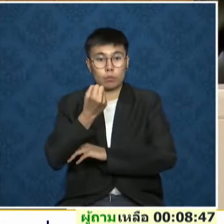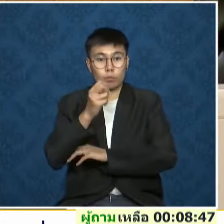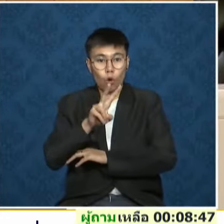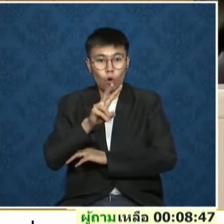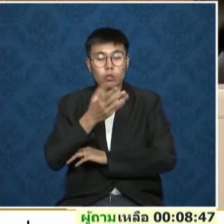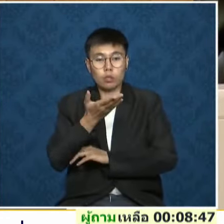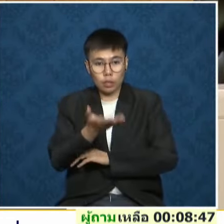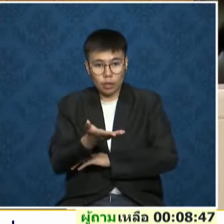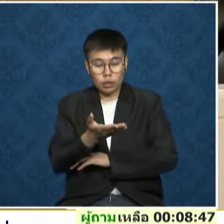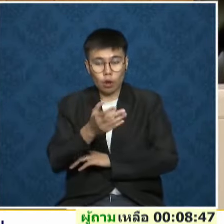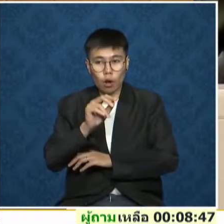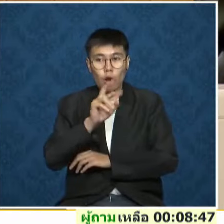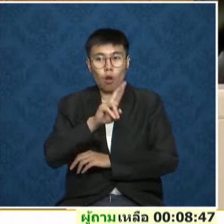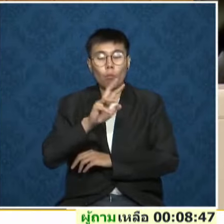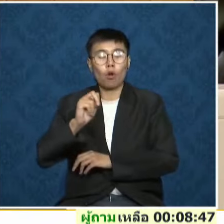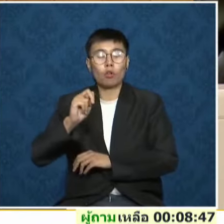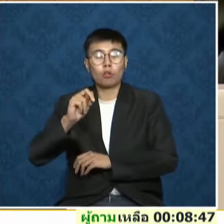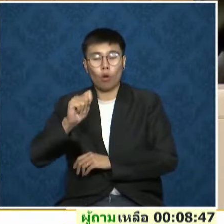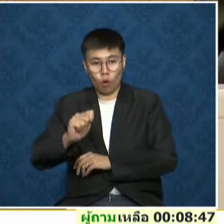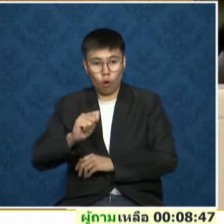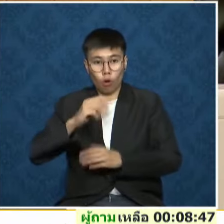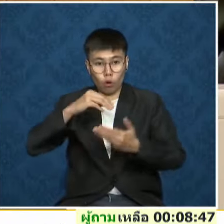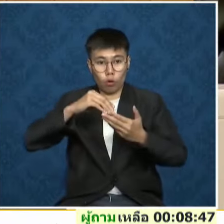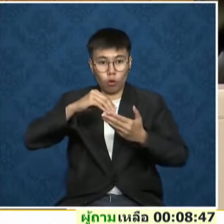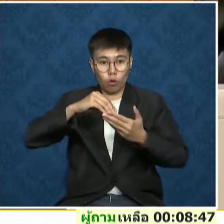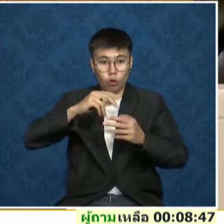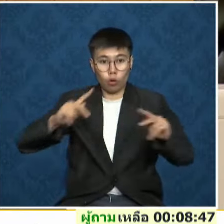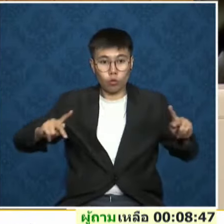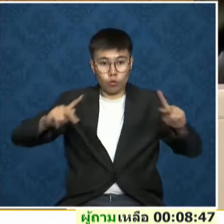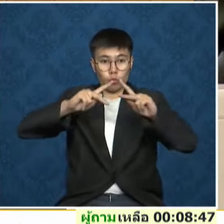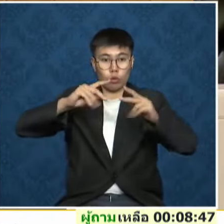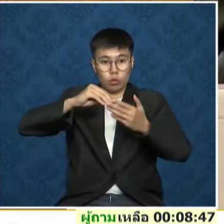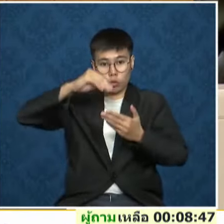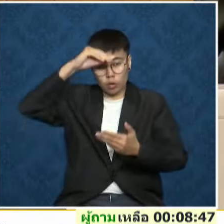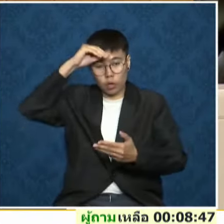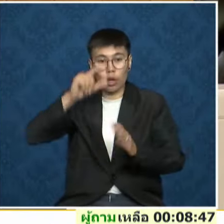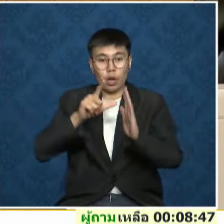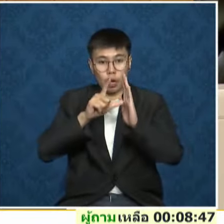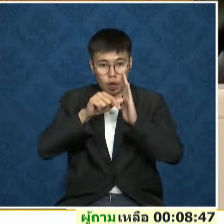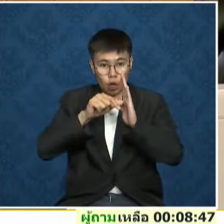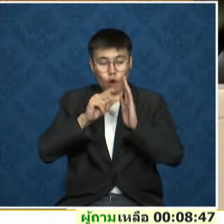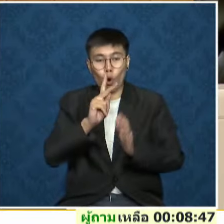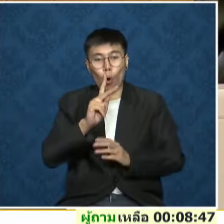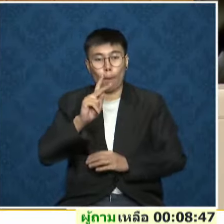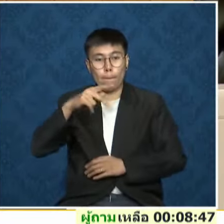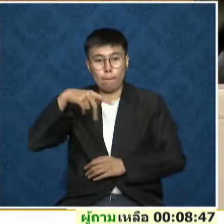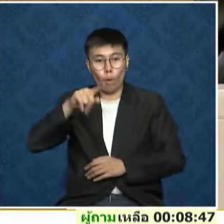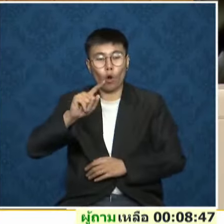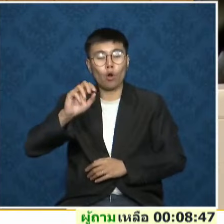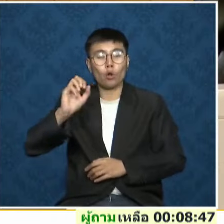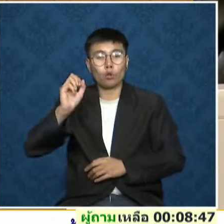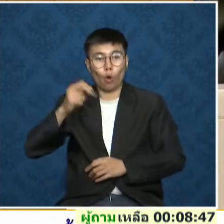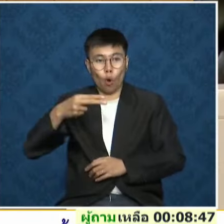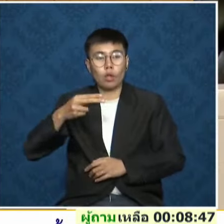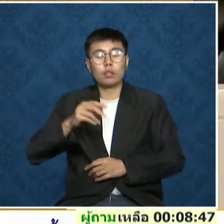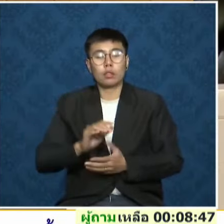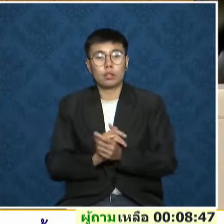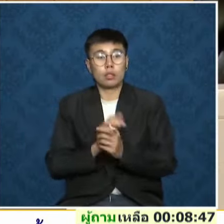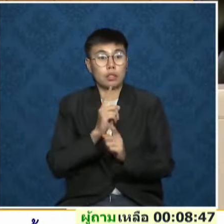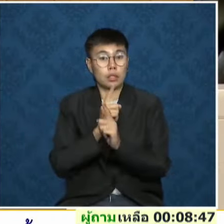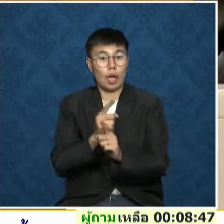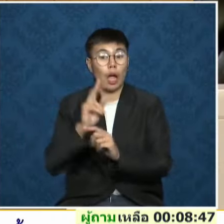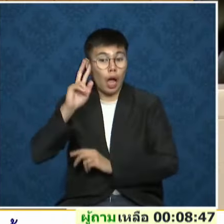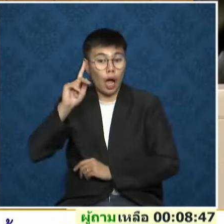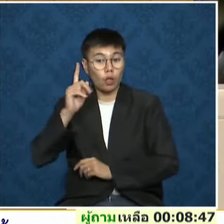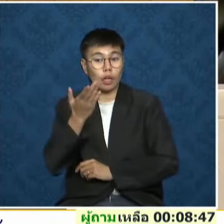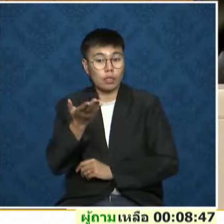ท่านรัฐมนตรีว่าการกระทรวงสาธารณสุขก็สั่งการให้ทางเลขานุการกพท. ได้ตามข่าวทางที่ท่านผู้ทรงเกียรติทรา